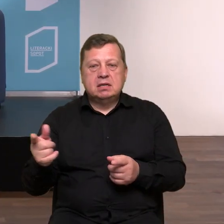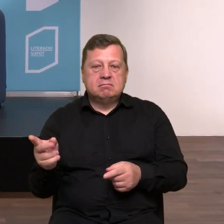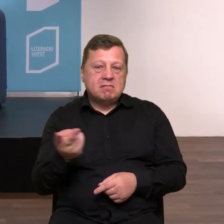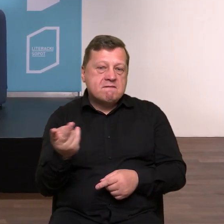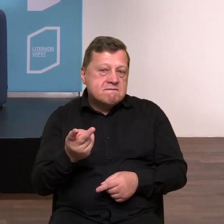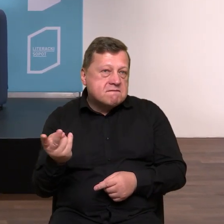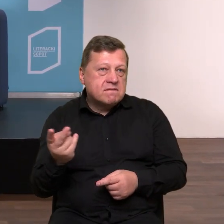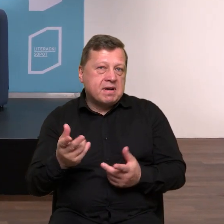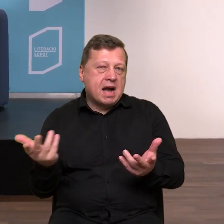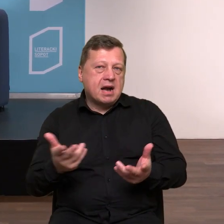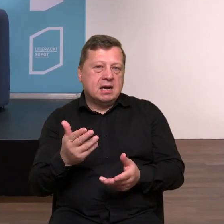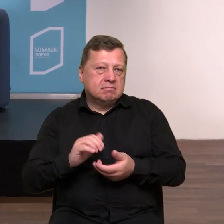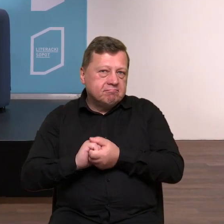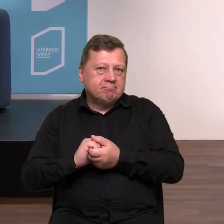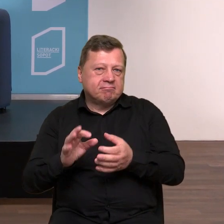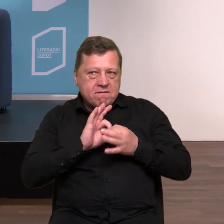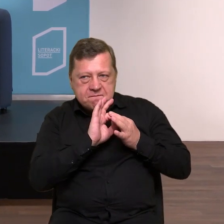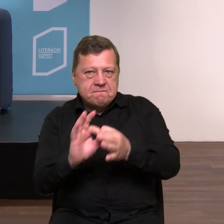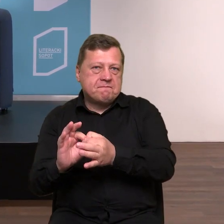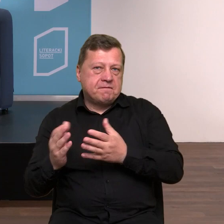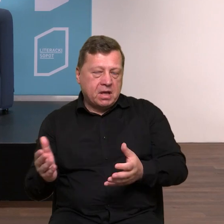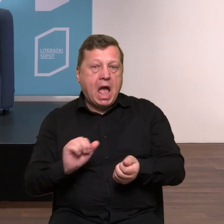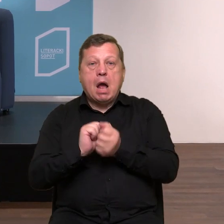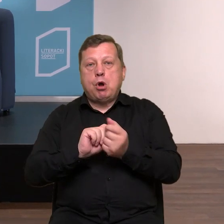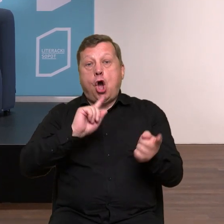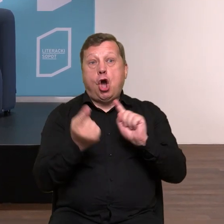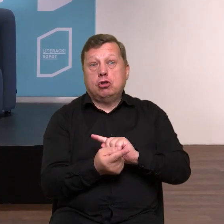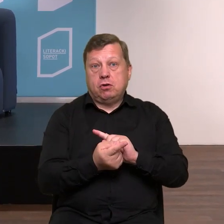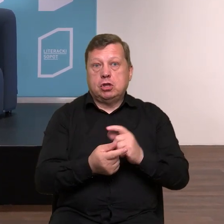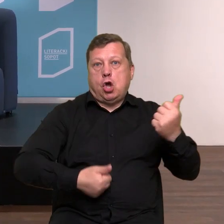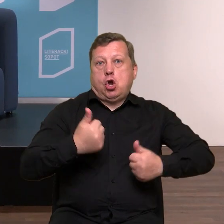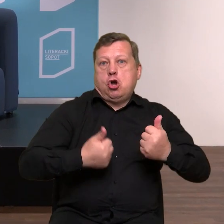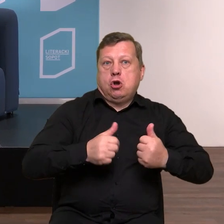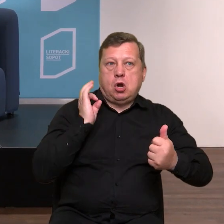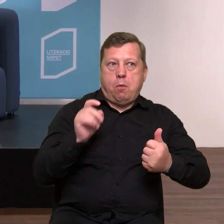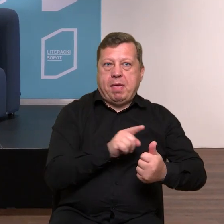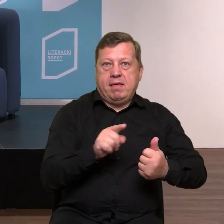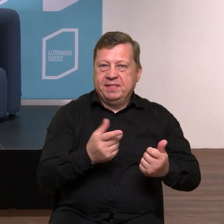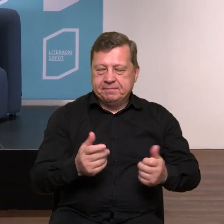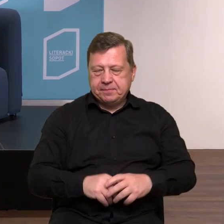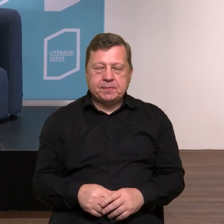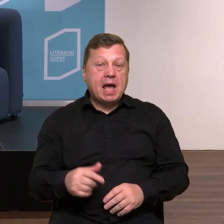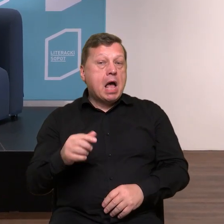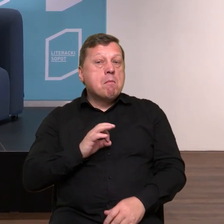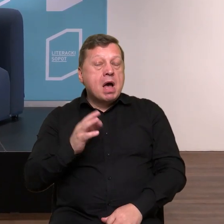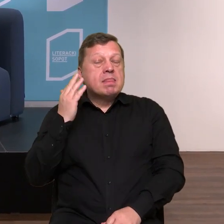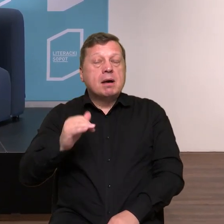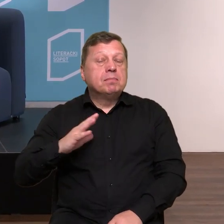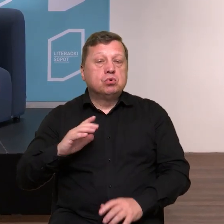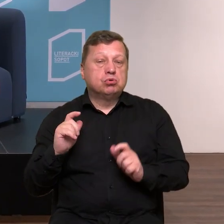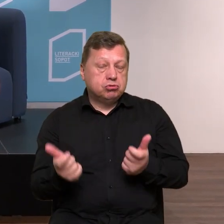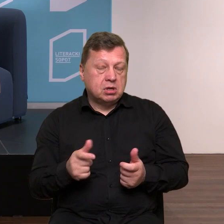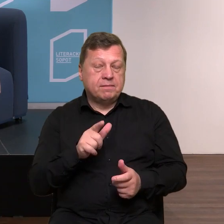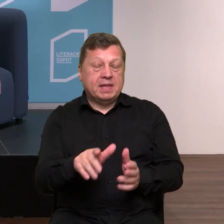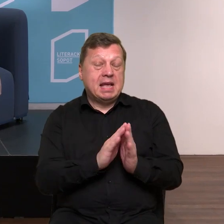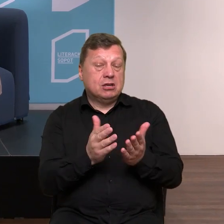siebie solidarne. Albo odwrotnie, konkurencja między kobietami. Moja nadzieja była taka, żeby w